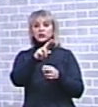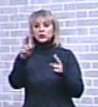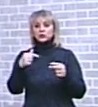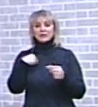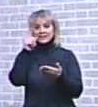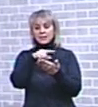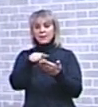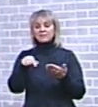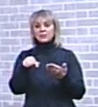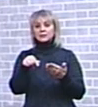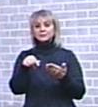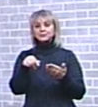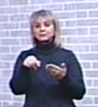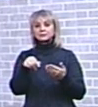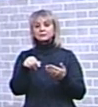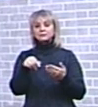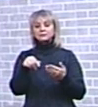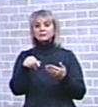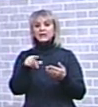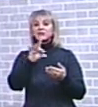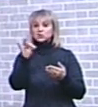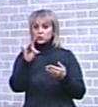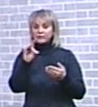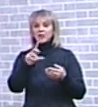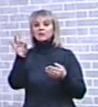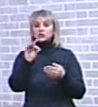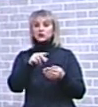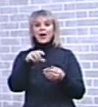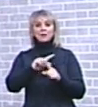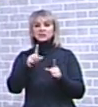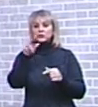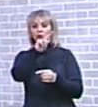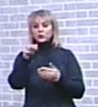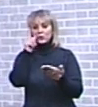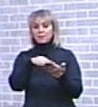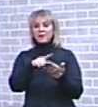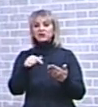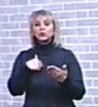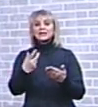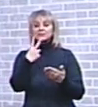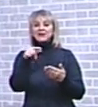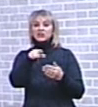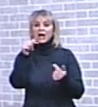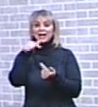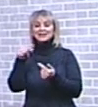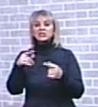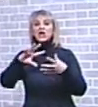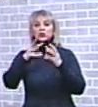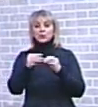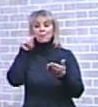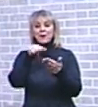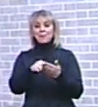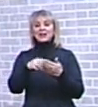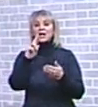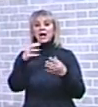нас не поверил. Вот. В Ростове? В Ростове абсолютно никто не поверил. У нас привыкли конкретный результат. Попала команда